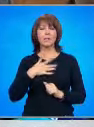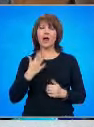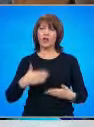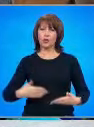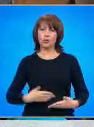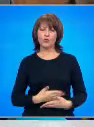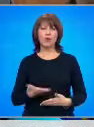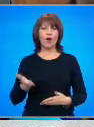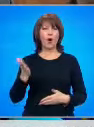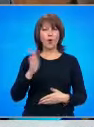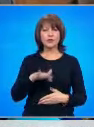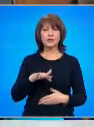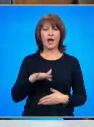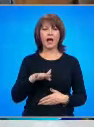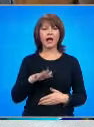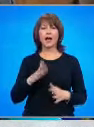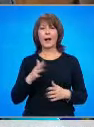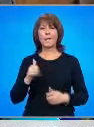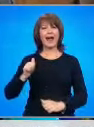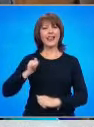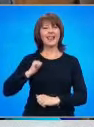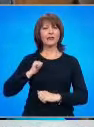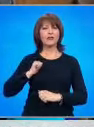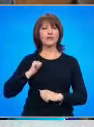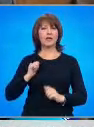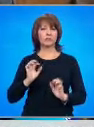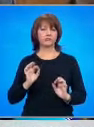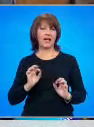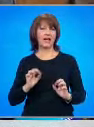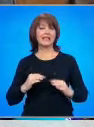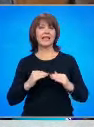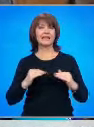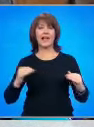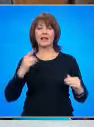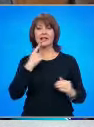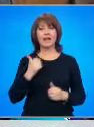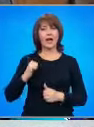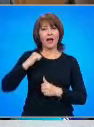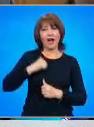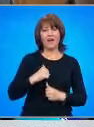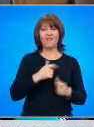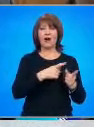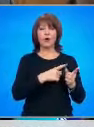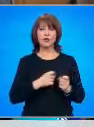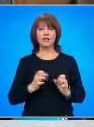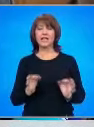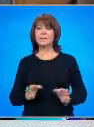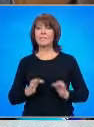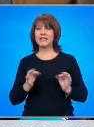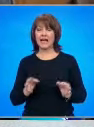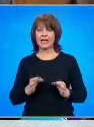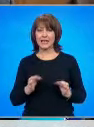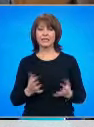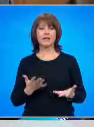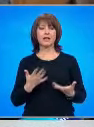нужда от така транзиция към натовски стандарти на въоръжение, но ноу-хау, специалисти,